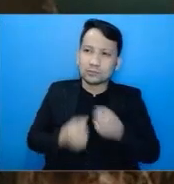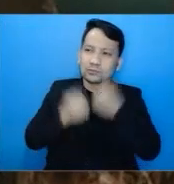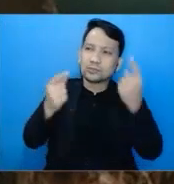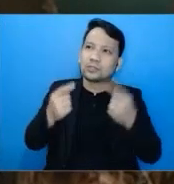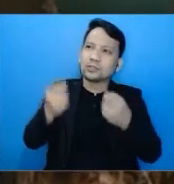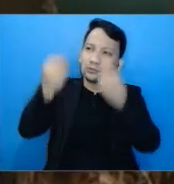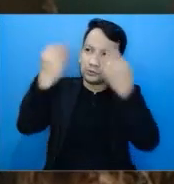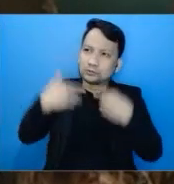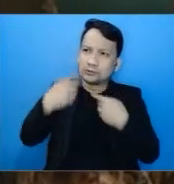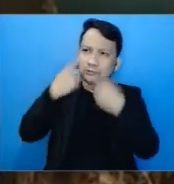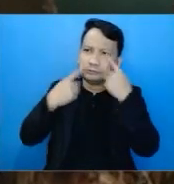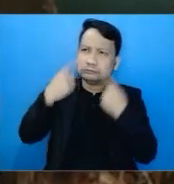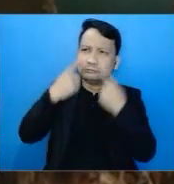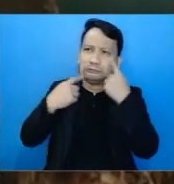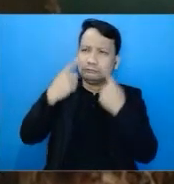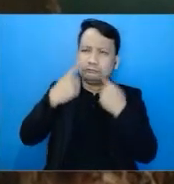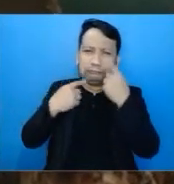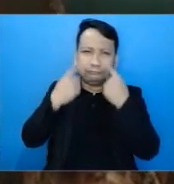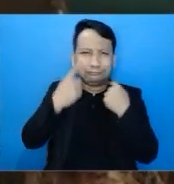nag-iiyak na ako.